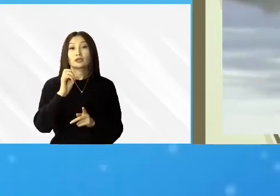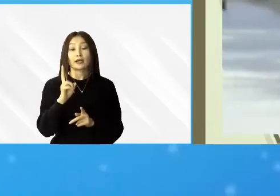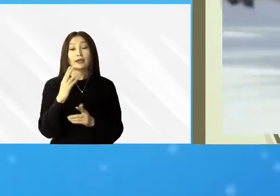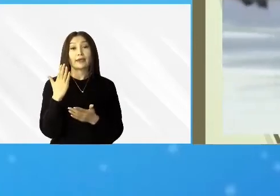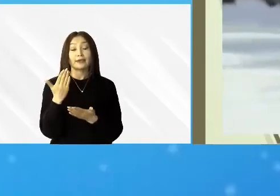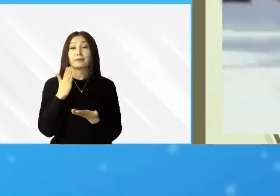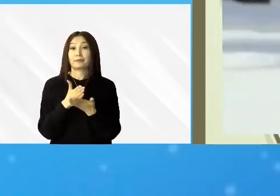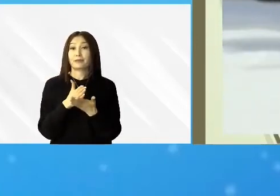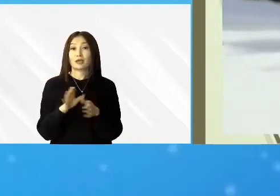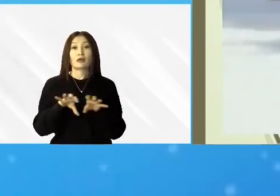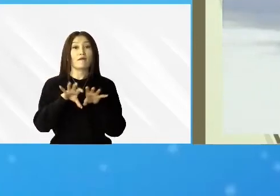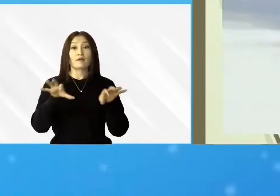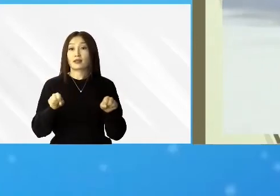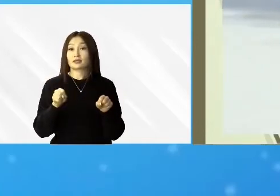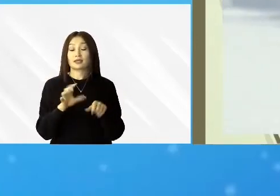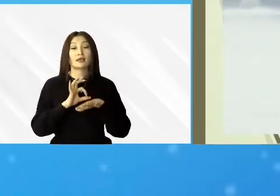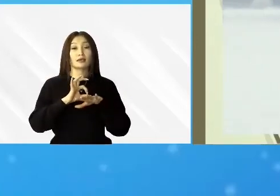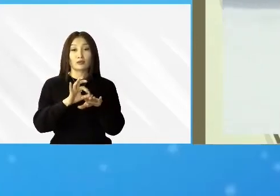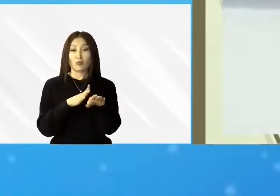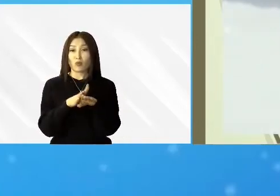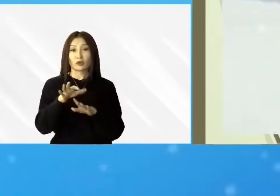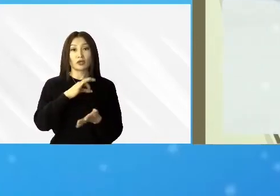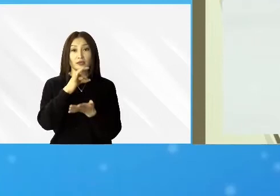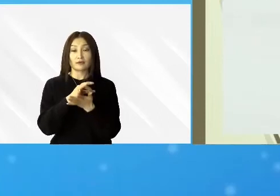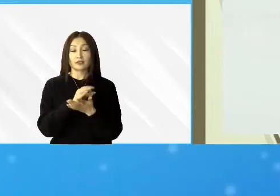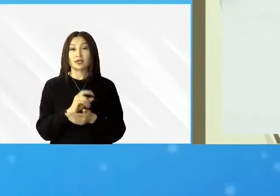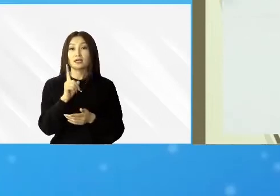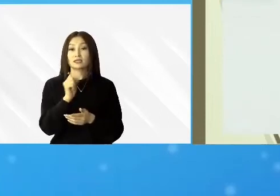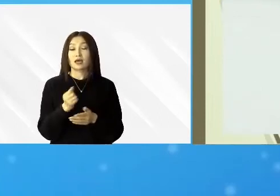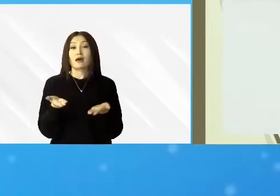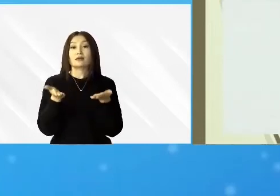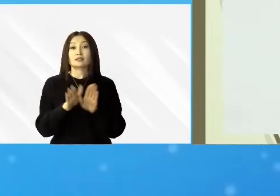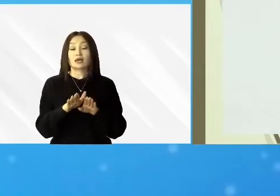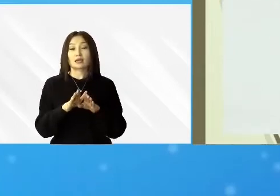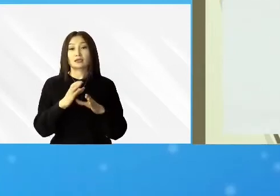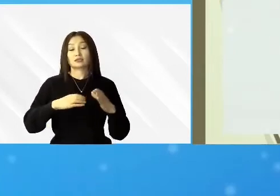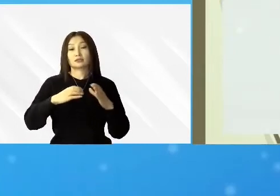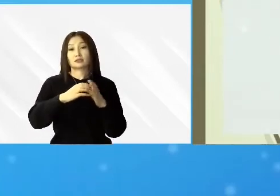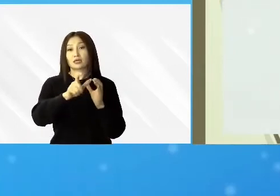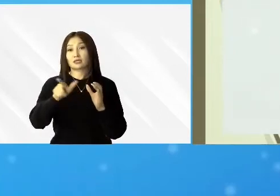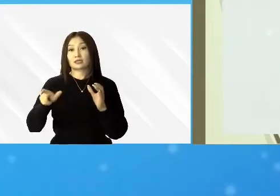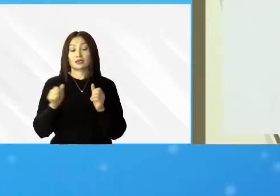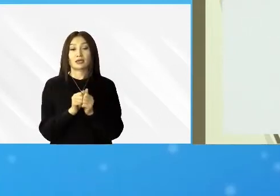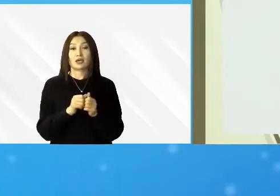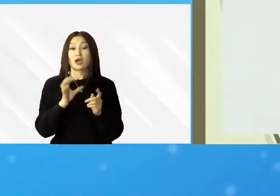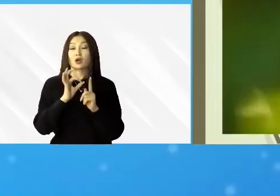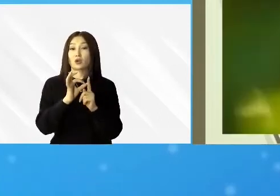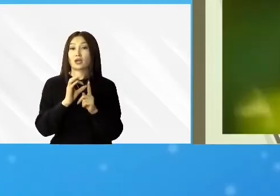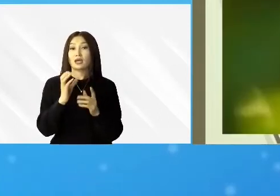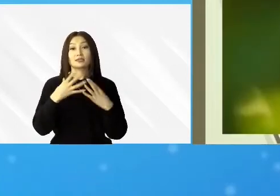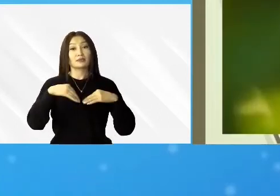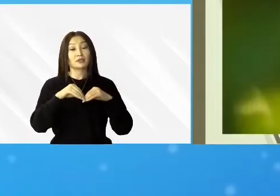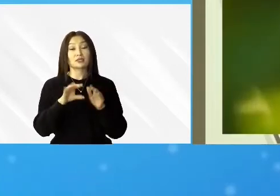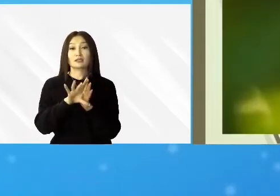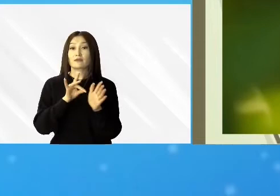имеет абсолютную власть и несет полную ответственность за остальных сородичей и распределение ролей в семействе, за